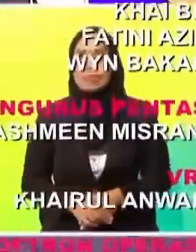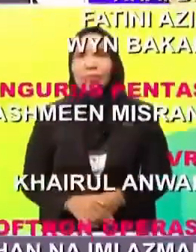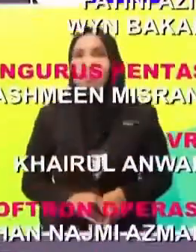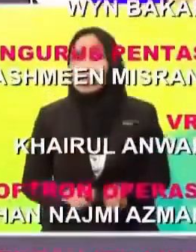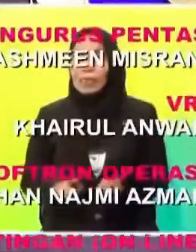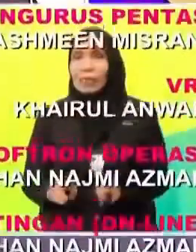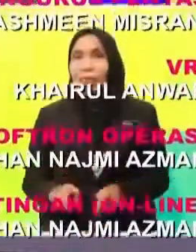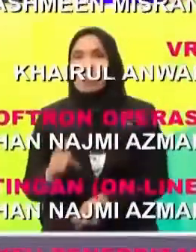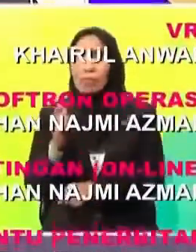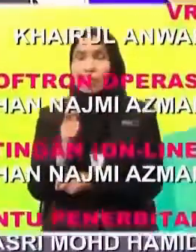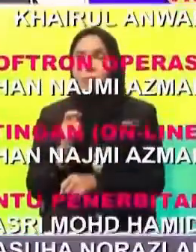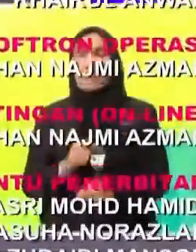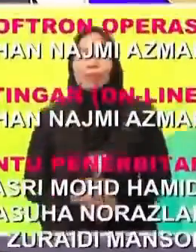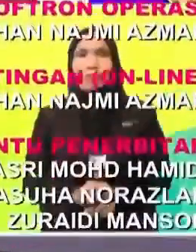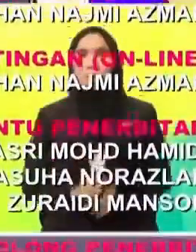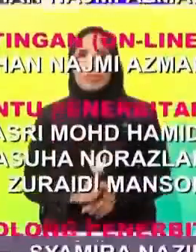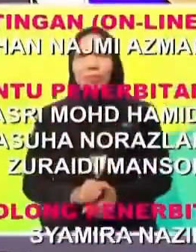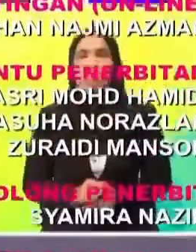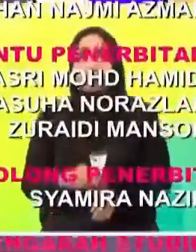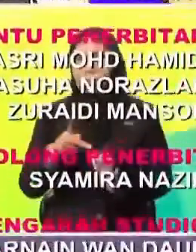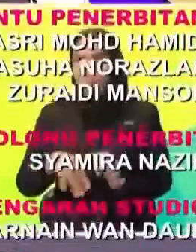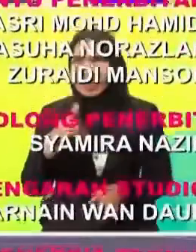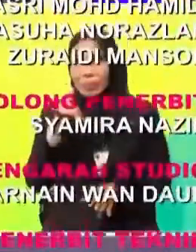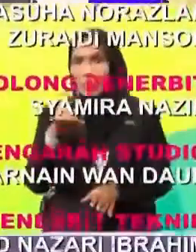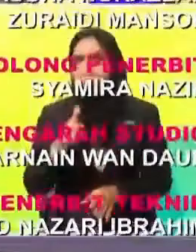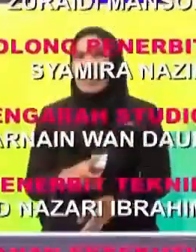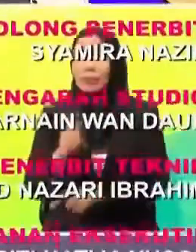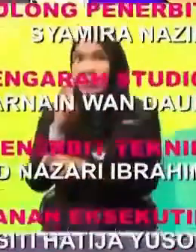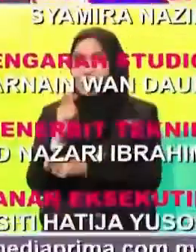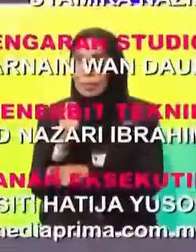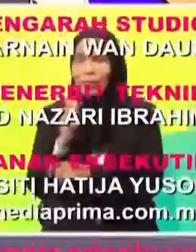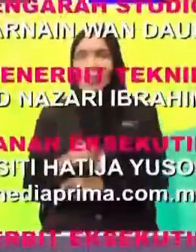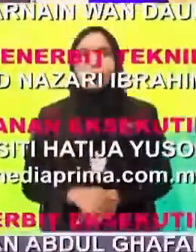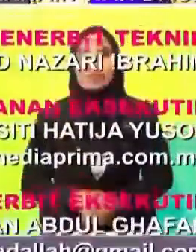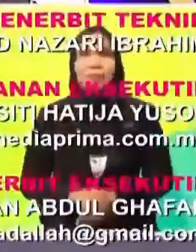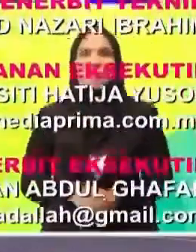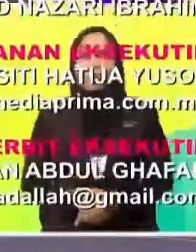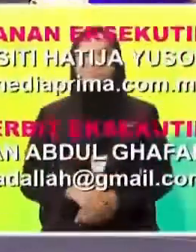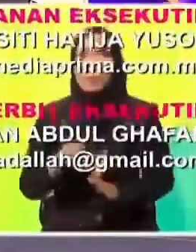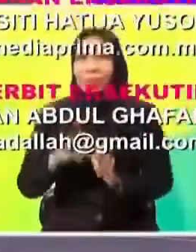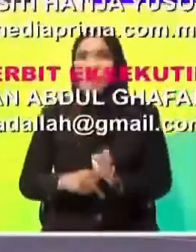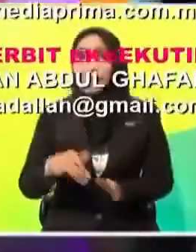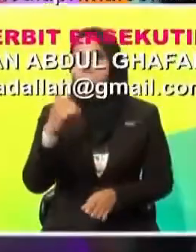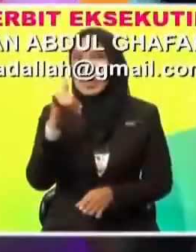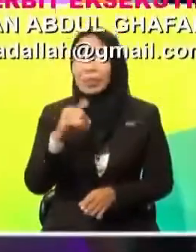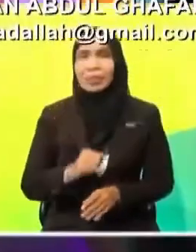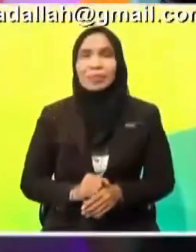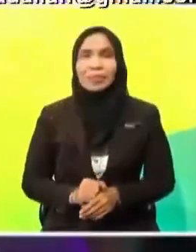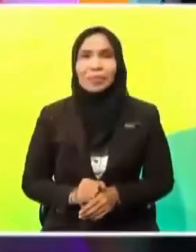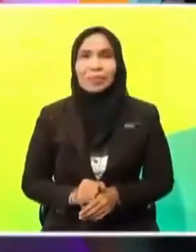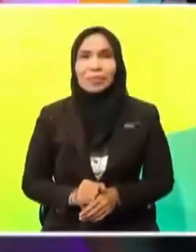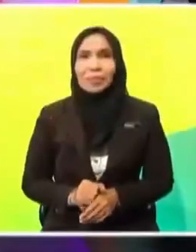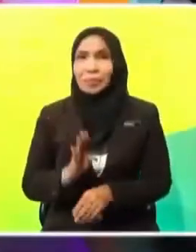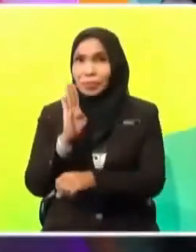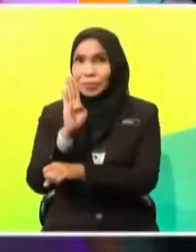Permainan sadis si Khazanah berharga tak cukup satu kayu beli dua pantun jenggot telur ukiran